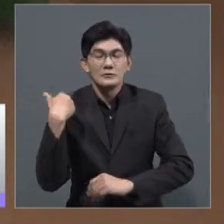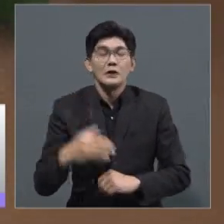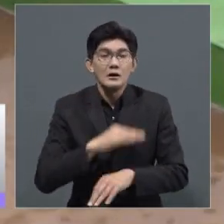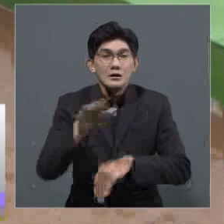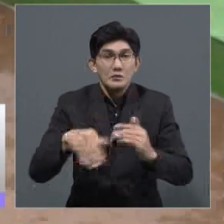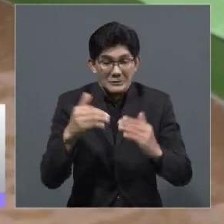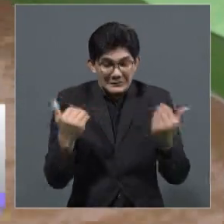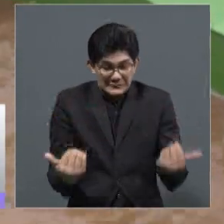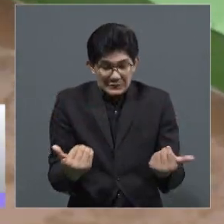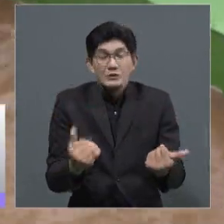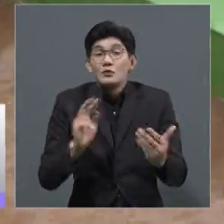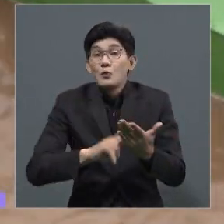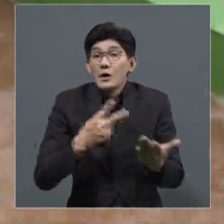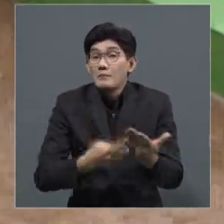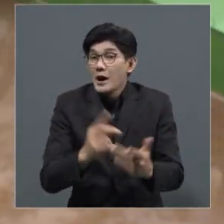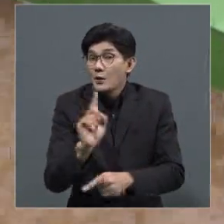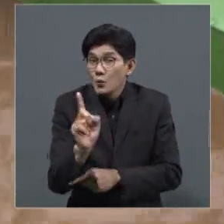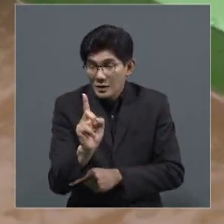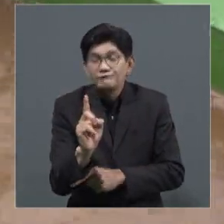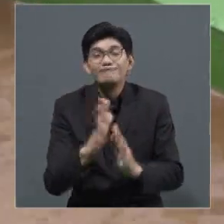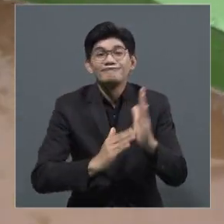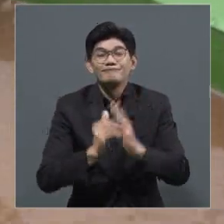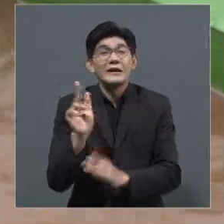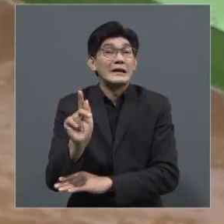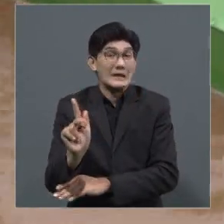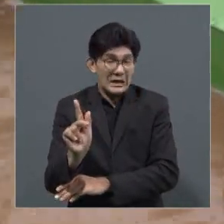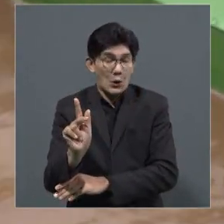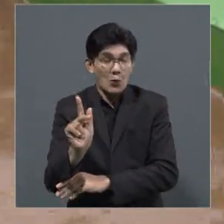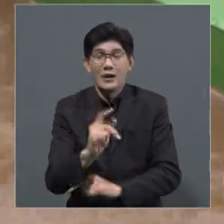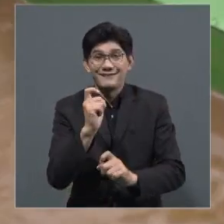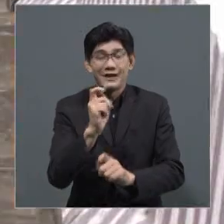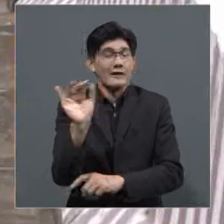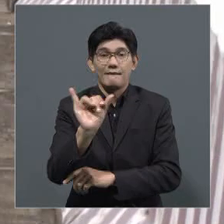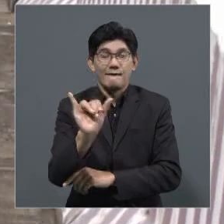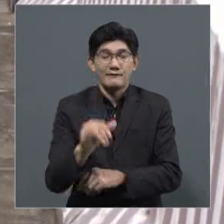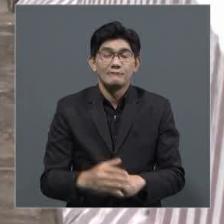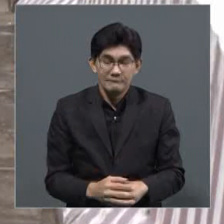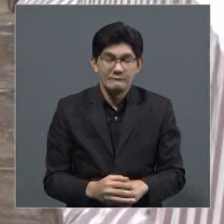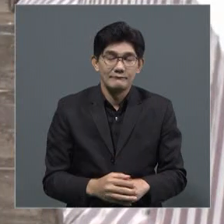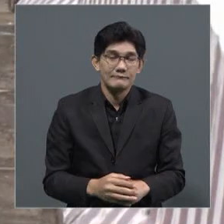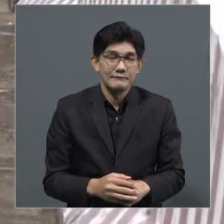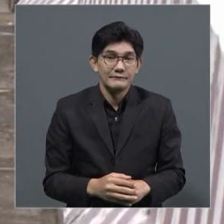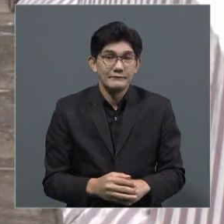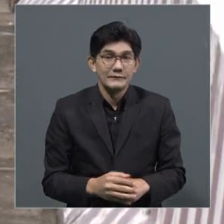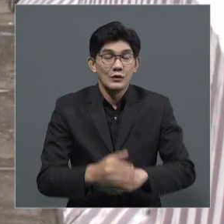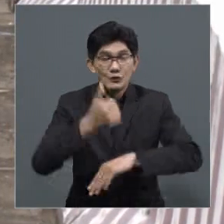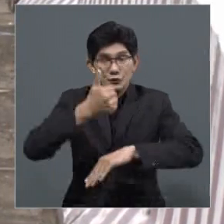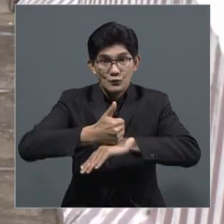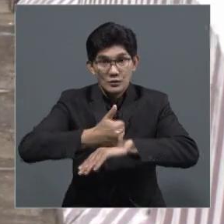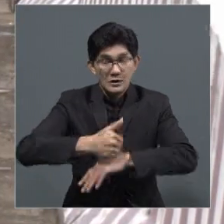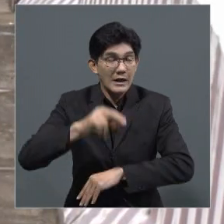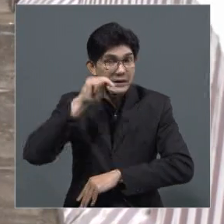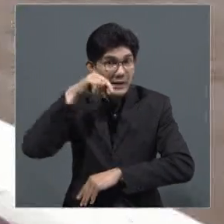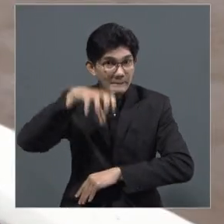ทั้งหมดแบบเนี้ยแปลว่ายังอยู่ในระดับเกณฑ์สีเขียวนะครับยังไม่ได้ถึงจุดที่ต้องเฝ้าระวังจากนั้นนะครับทางผู้อำนวยการโครงการ